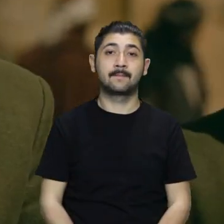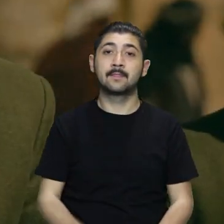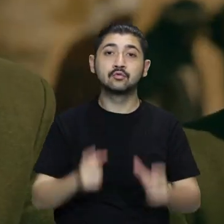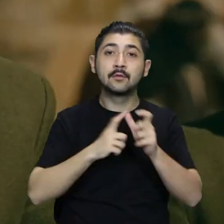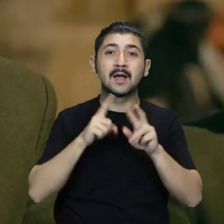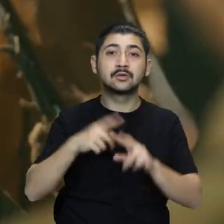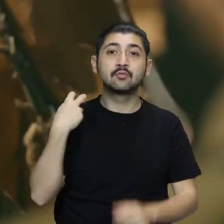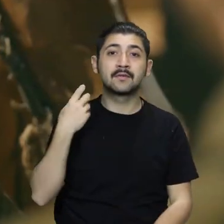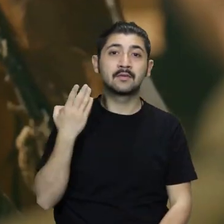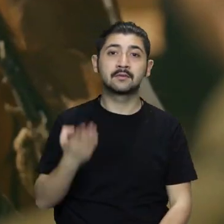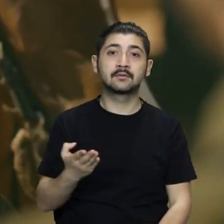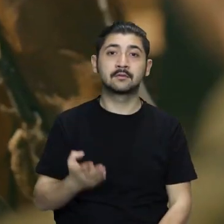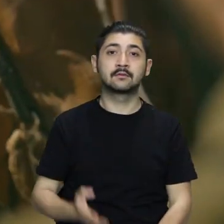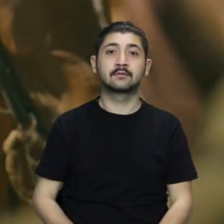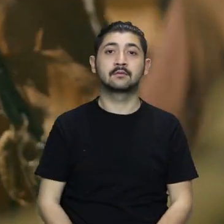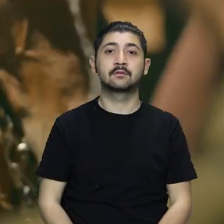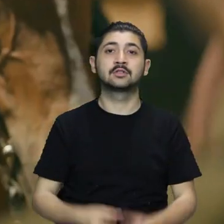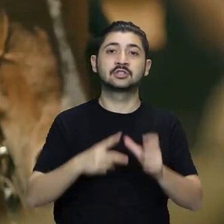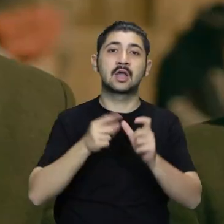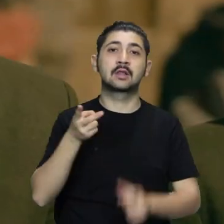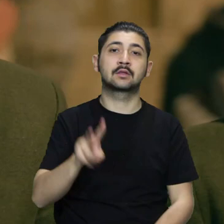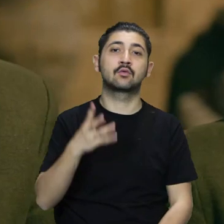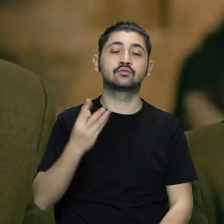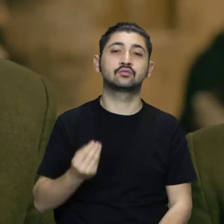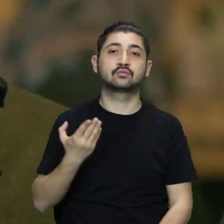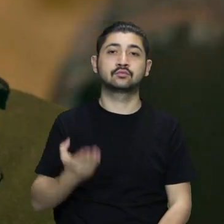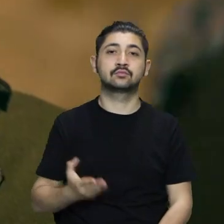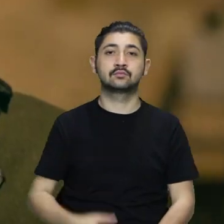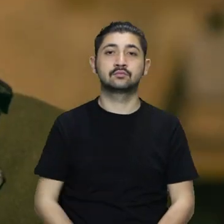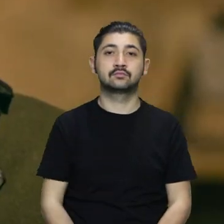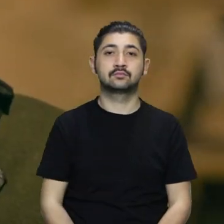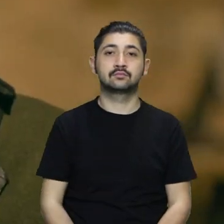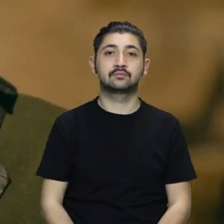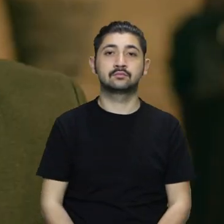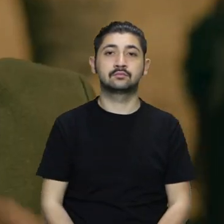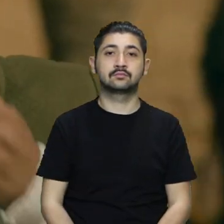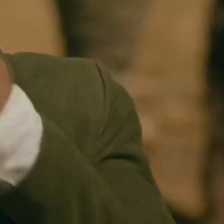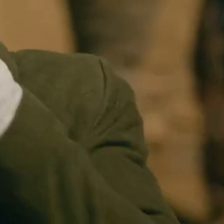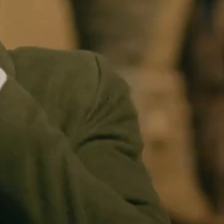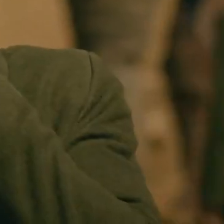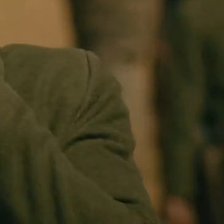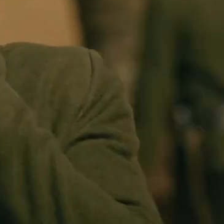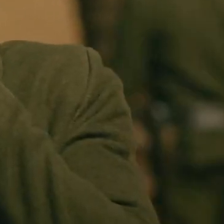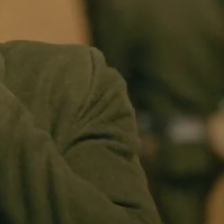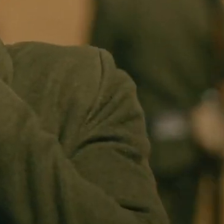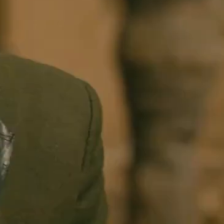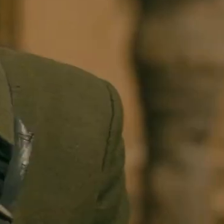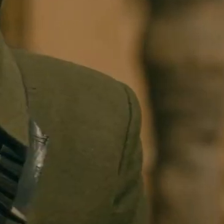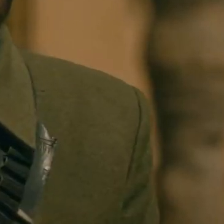Süleyman askeri kumandan. Şehit oldu. Ahmet üzgün, Hasan şaşkın şaşkın eliyle ağzını